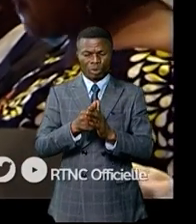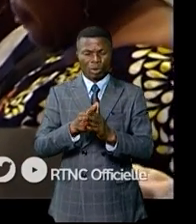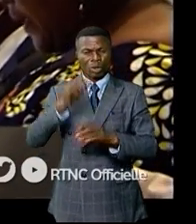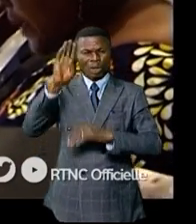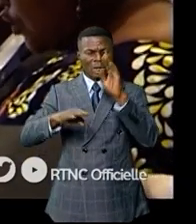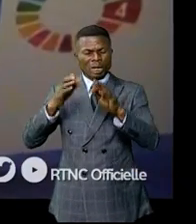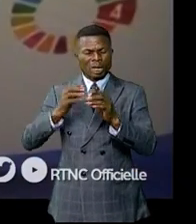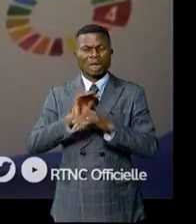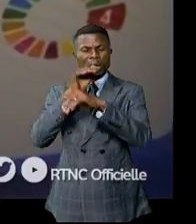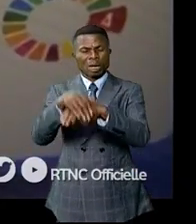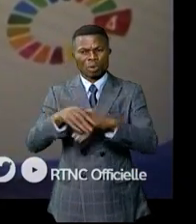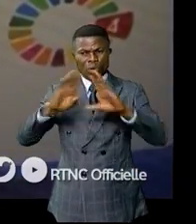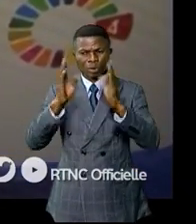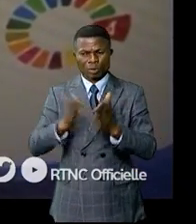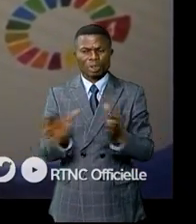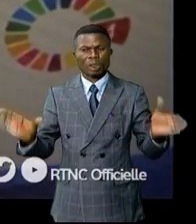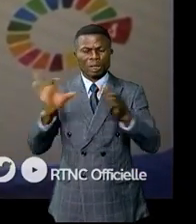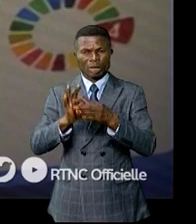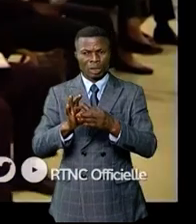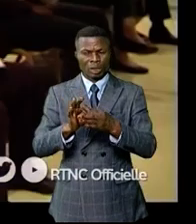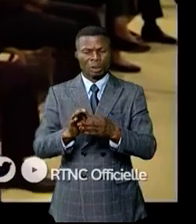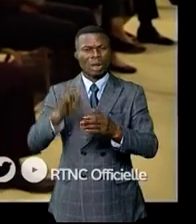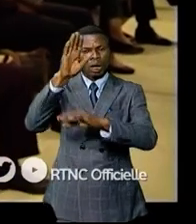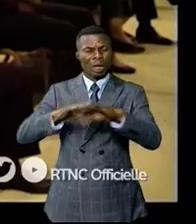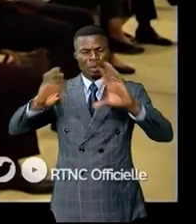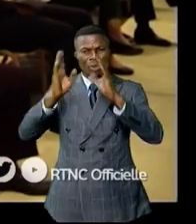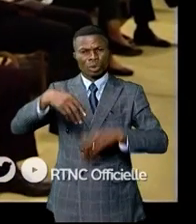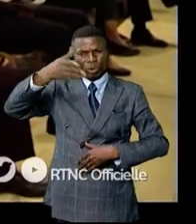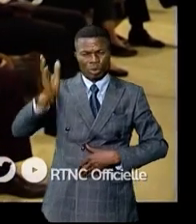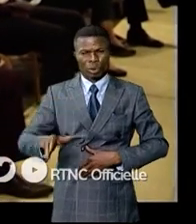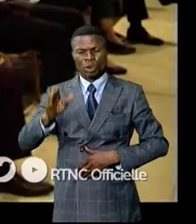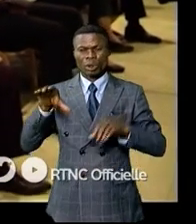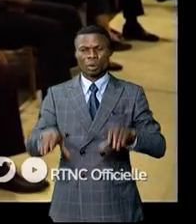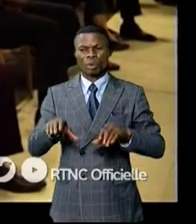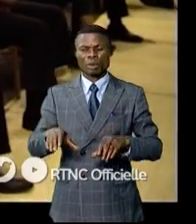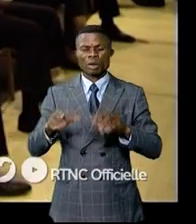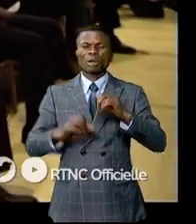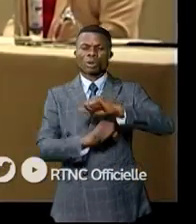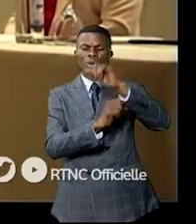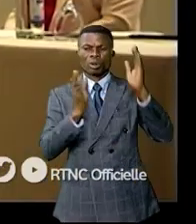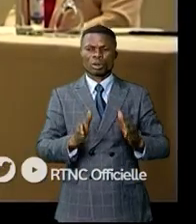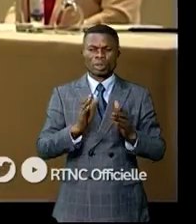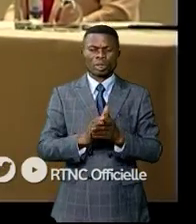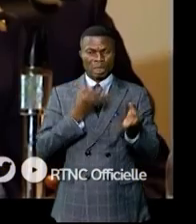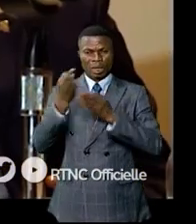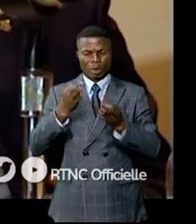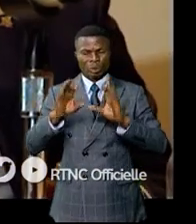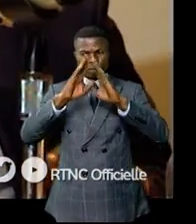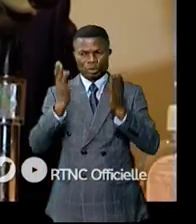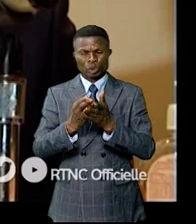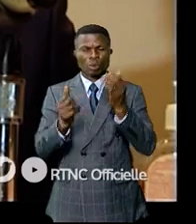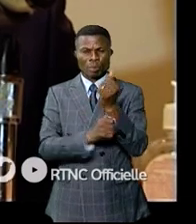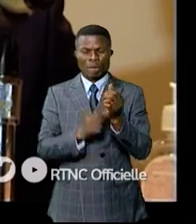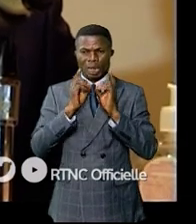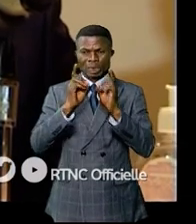processus participatif et inclusif ayant regroupé les experts de la RDC et les partenaires, comme l'ont signifié tous les